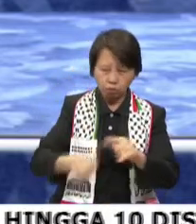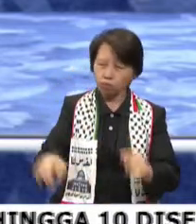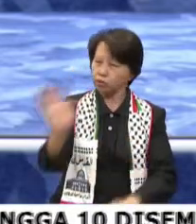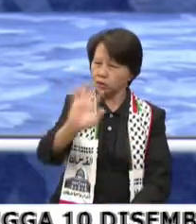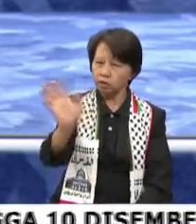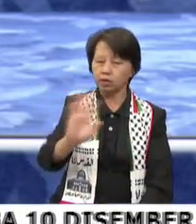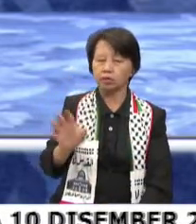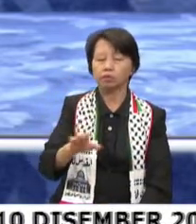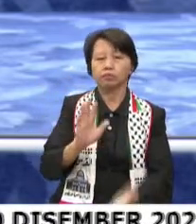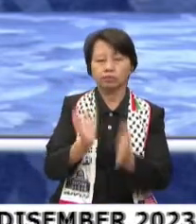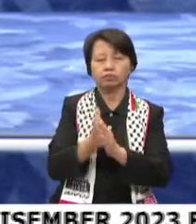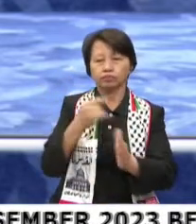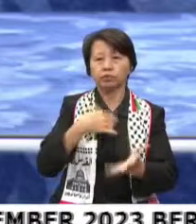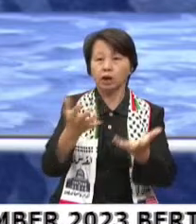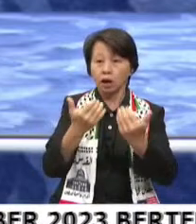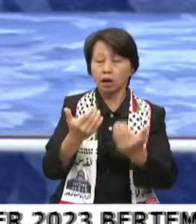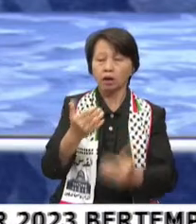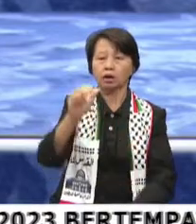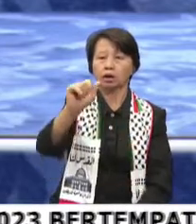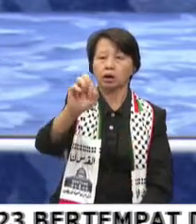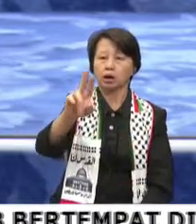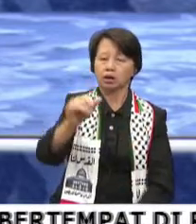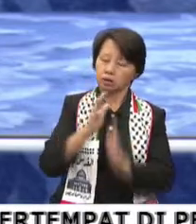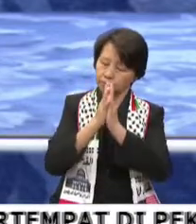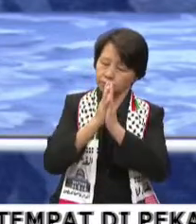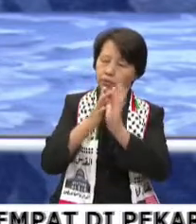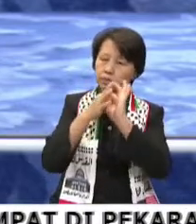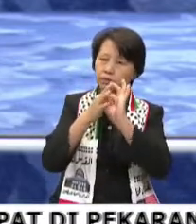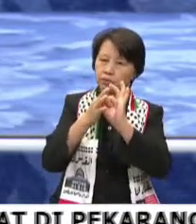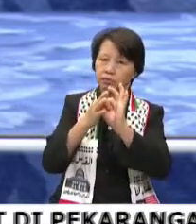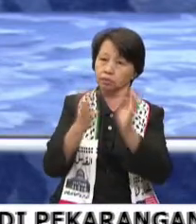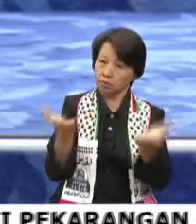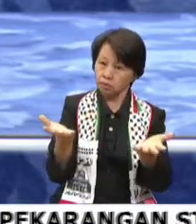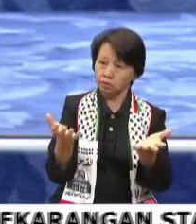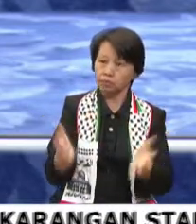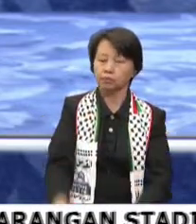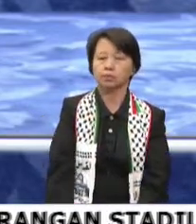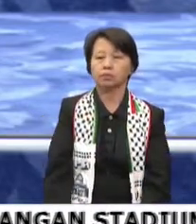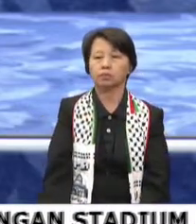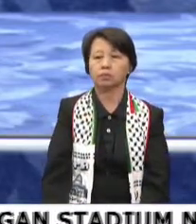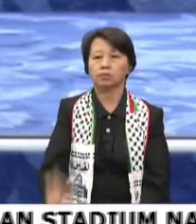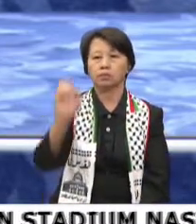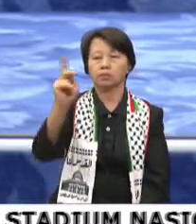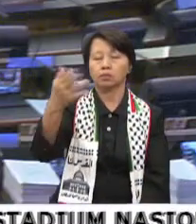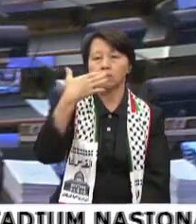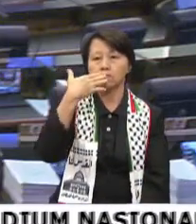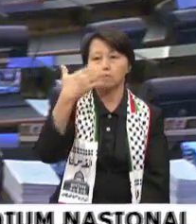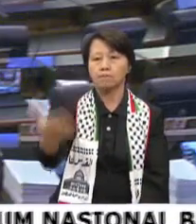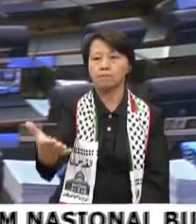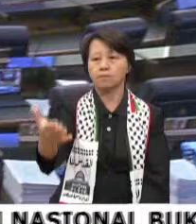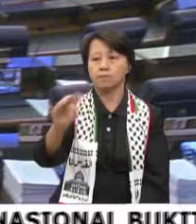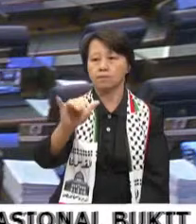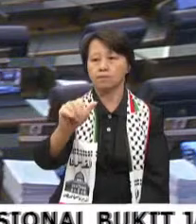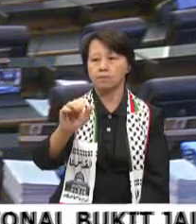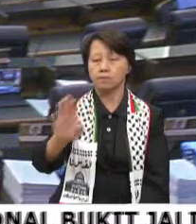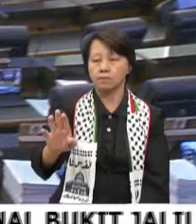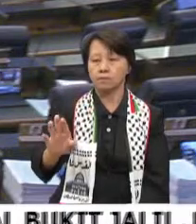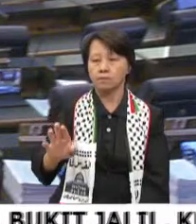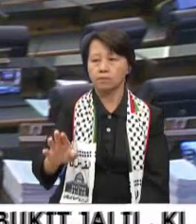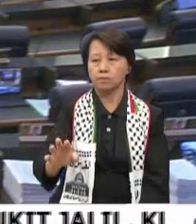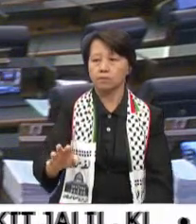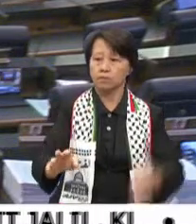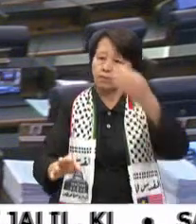begitu Jadi saya harap bagi kerjasama Baik terima kasih yang berhormatak Dajal